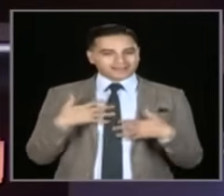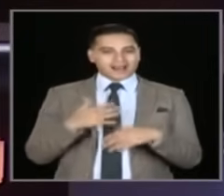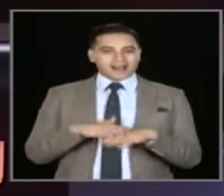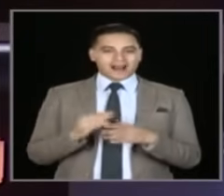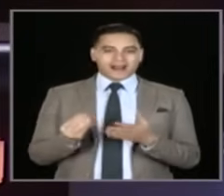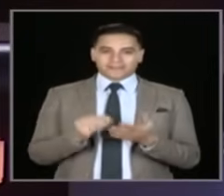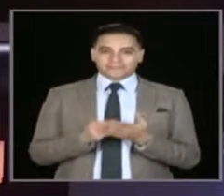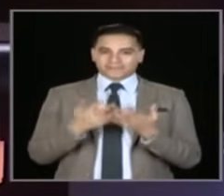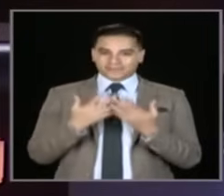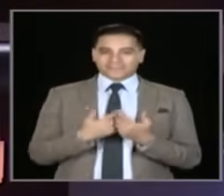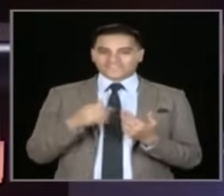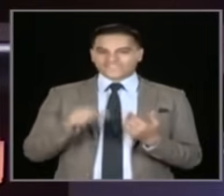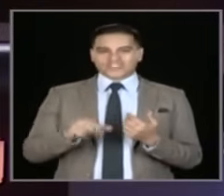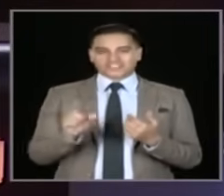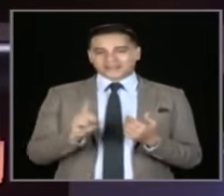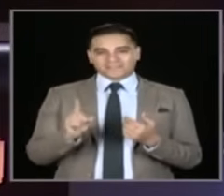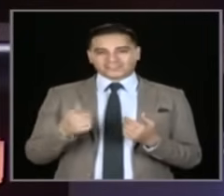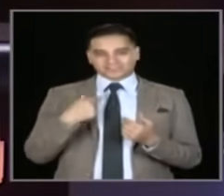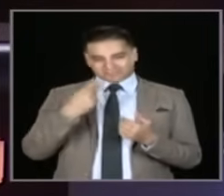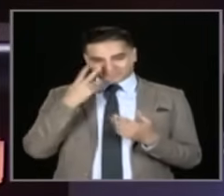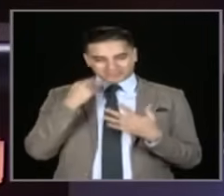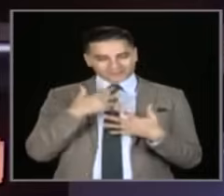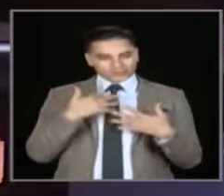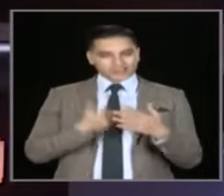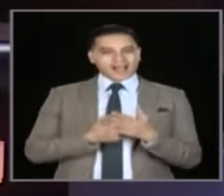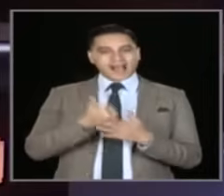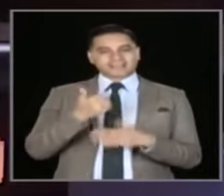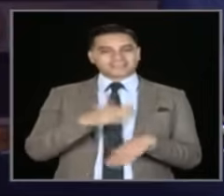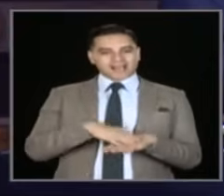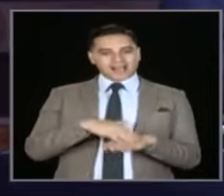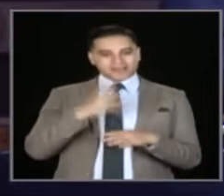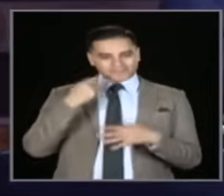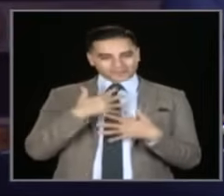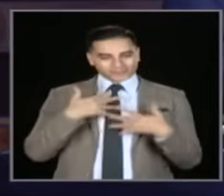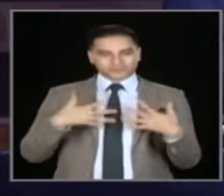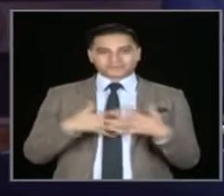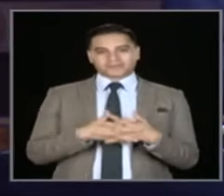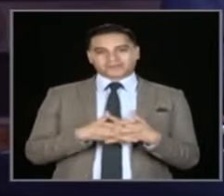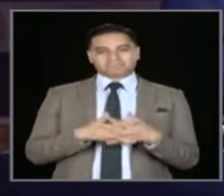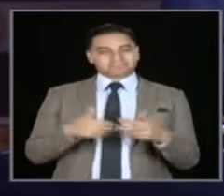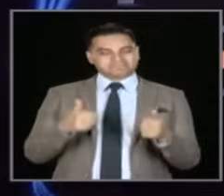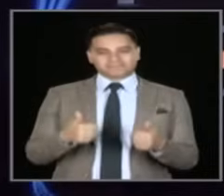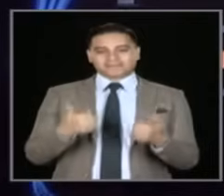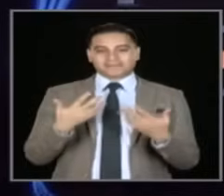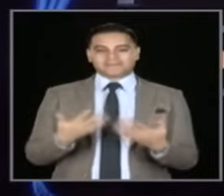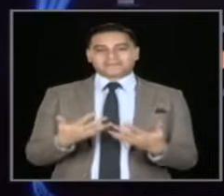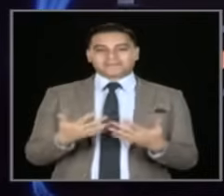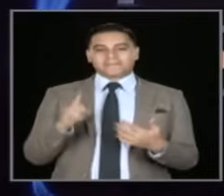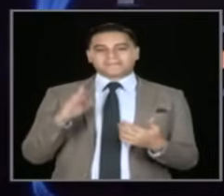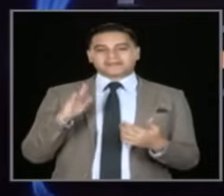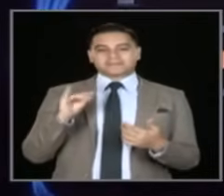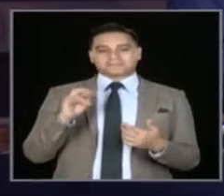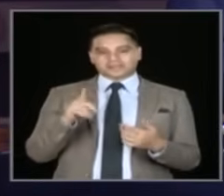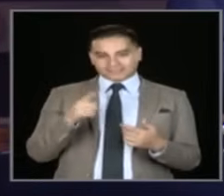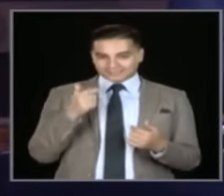كنتيجه افشل مشاركه ليا، ولكن هي بالنسبه لي احسن مشاركه من حيث الاستمتاع. هايل جميل جدا. بسمه